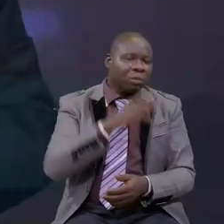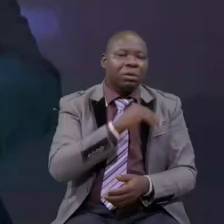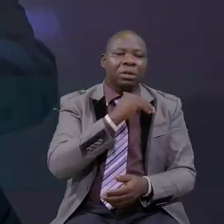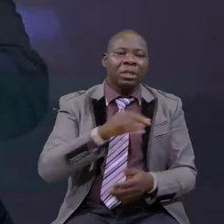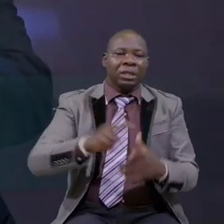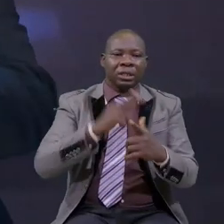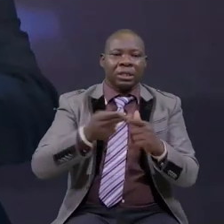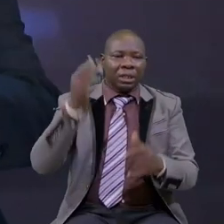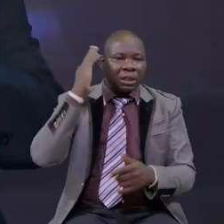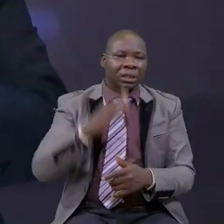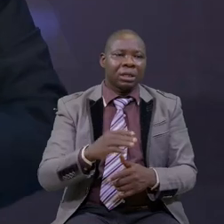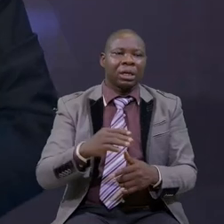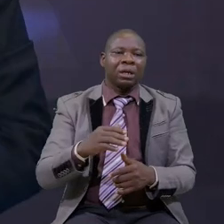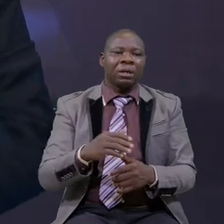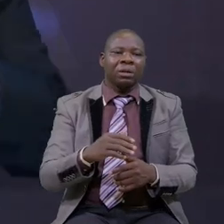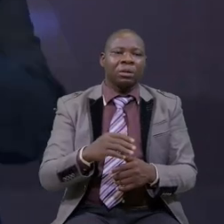manqueront.